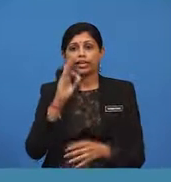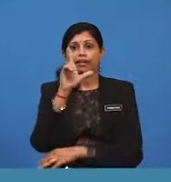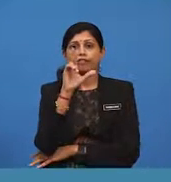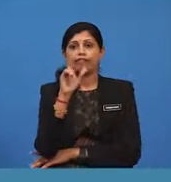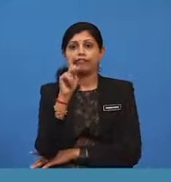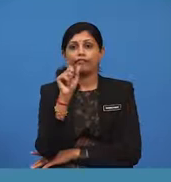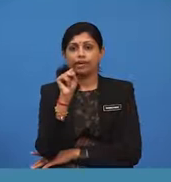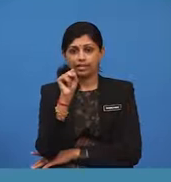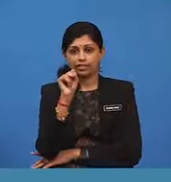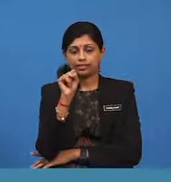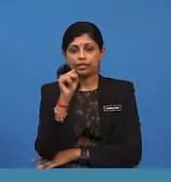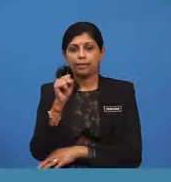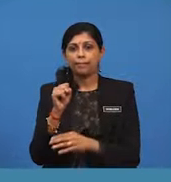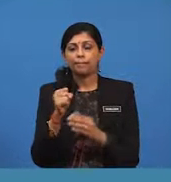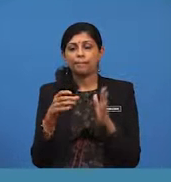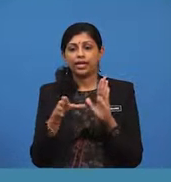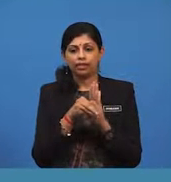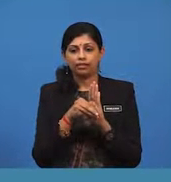antara solenoid dengan medan magnet.